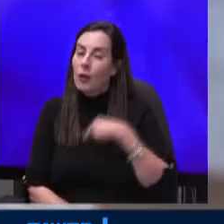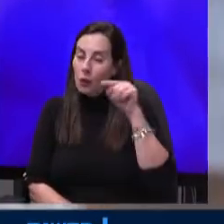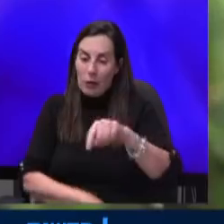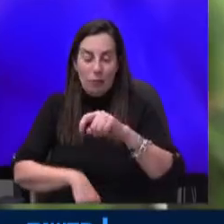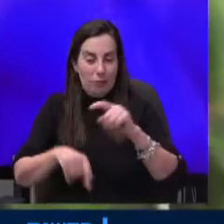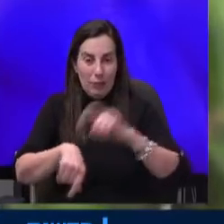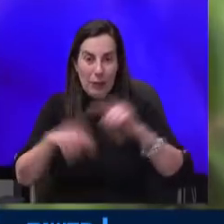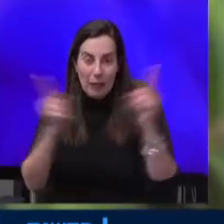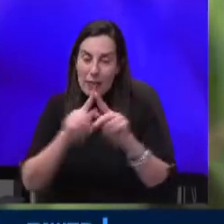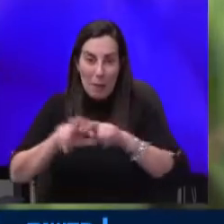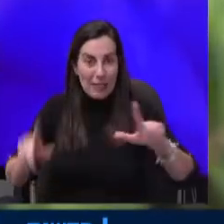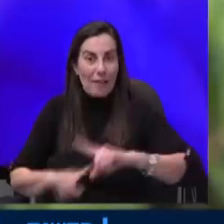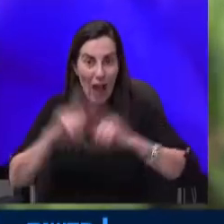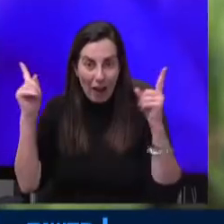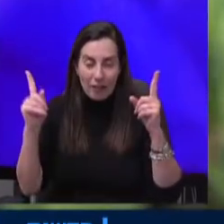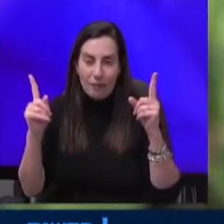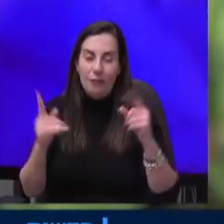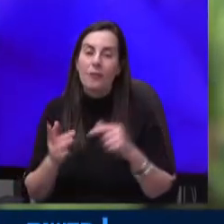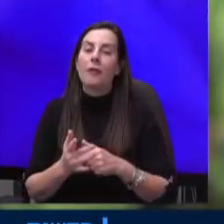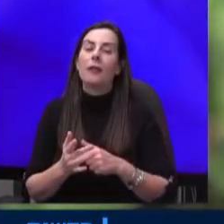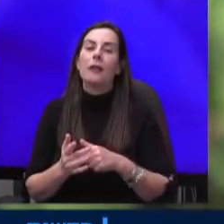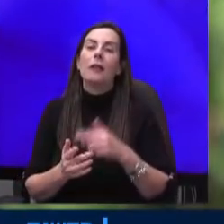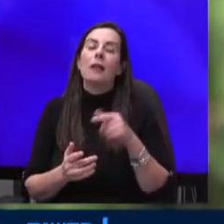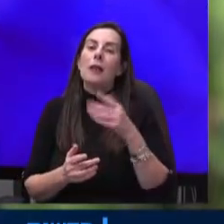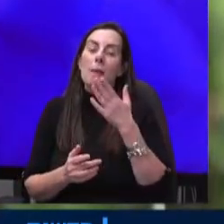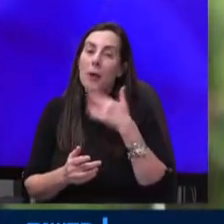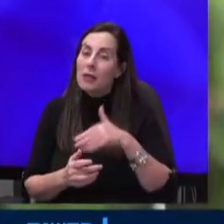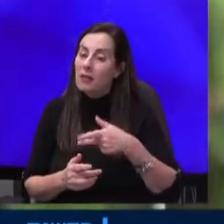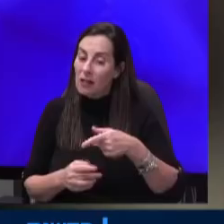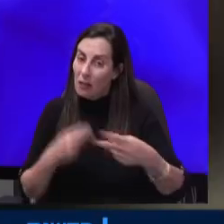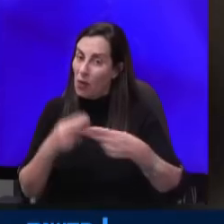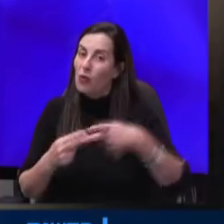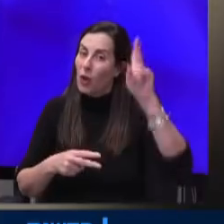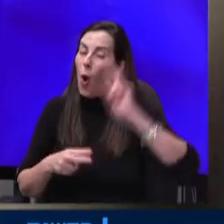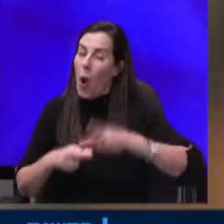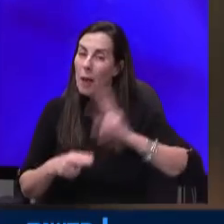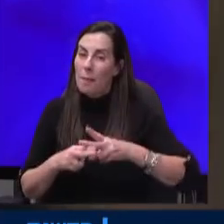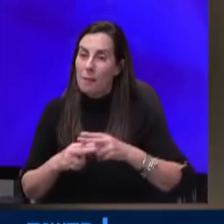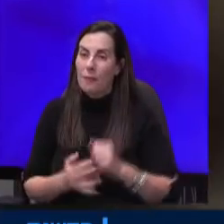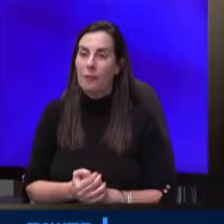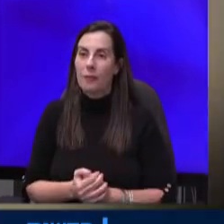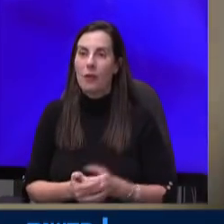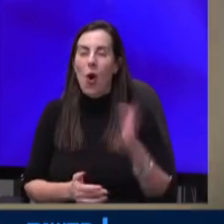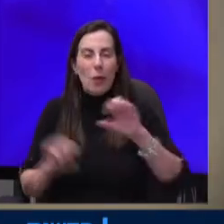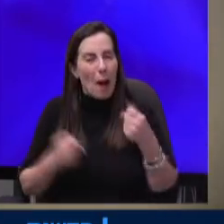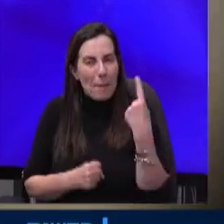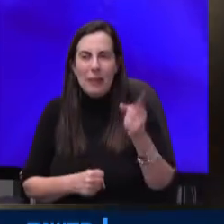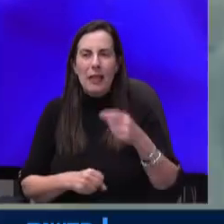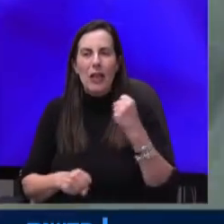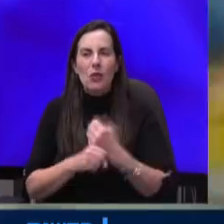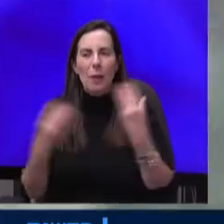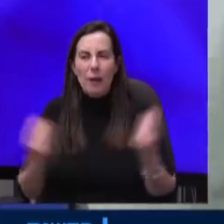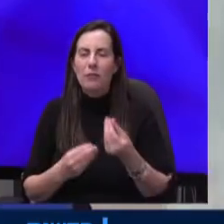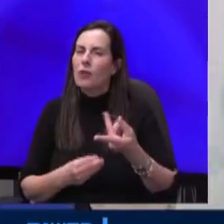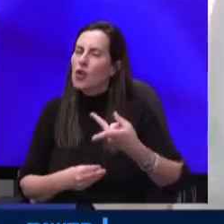אחרת, התחלואה בישראל צפויה דווקא לעלות בשבועות הקרובים. עוד מאמץ אחד, שצריך לעשות כמה דברים, להדק עוד כמה